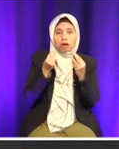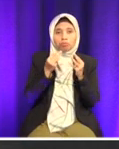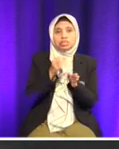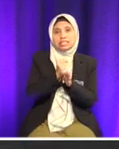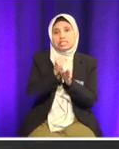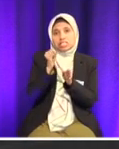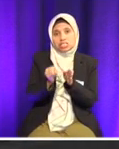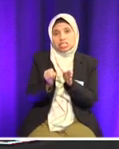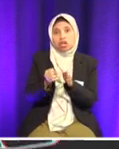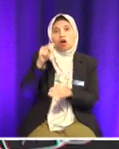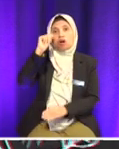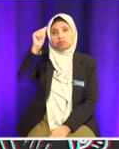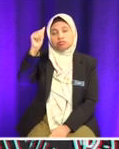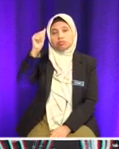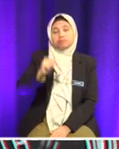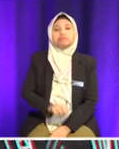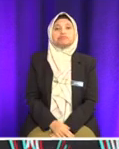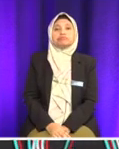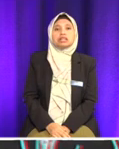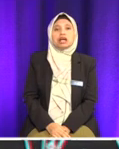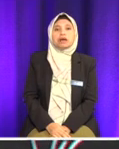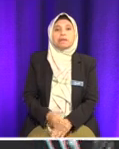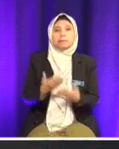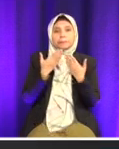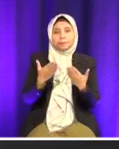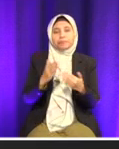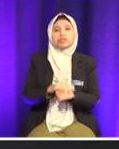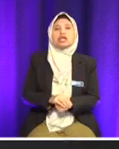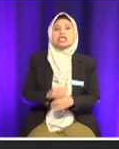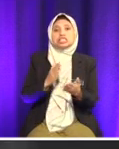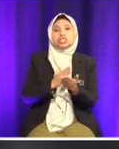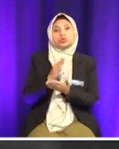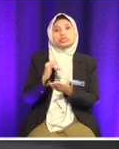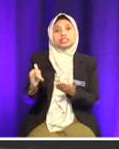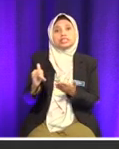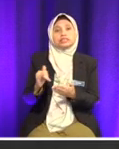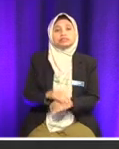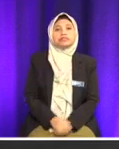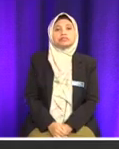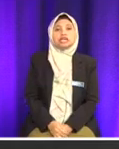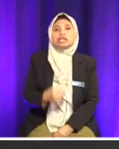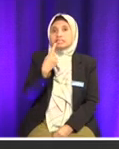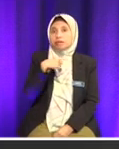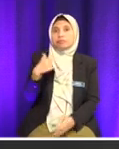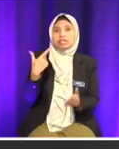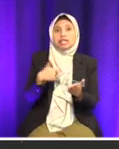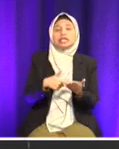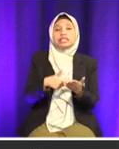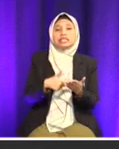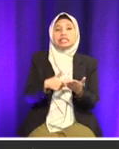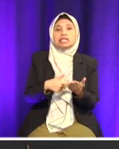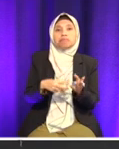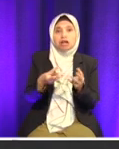Allah subhanahu wa ta'ala dan seterusnya satu lagi